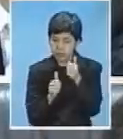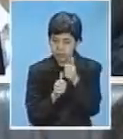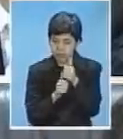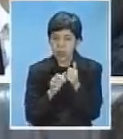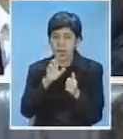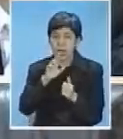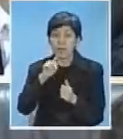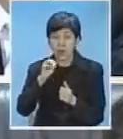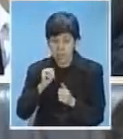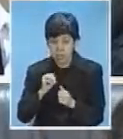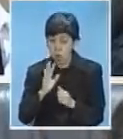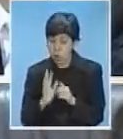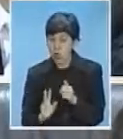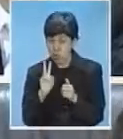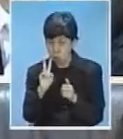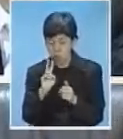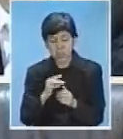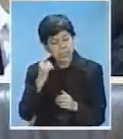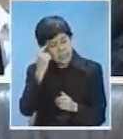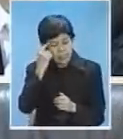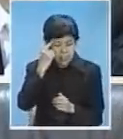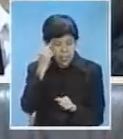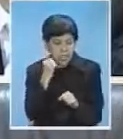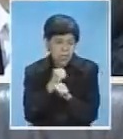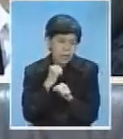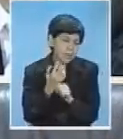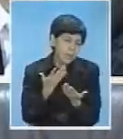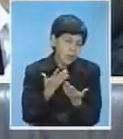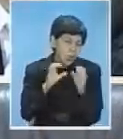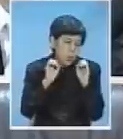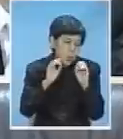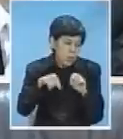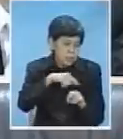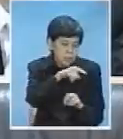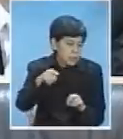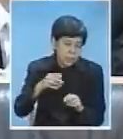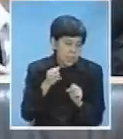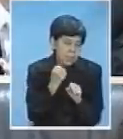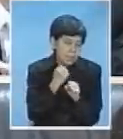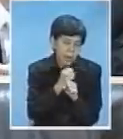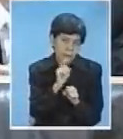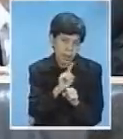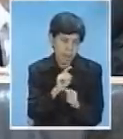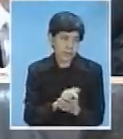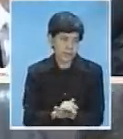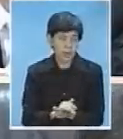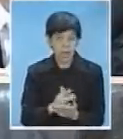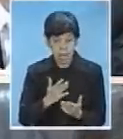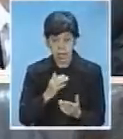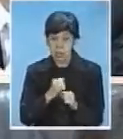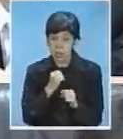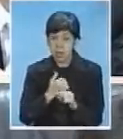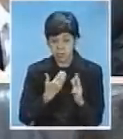านมีแนวคิดในเรื่องการสร้างศรัทธาของครูเช่นไรถ้าท่านทั้งส